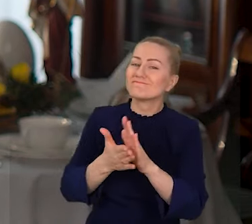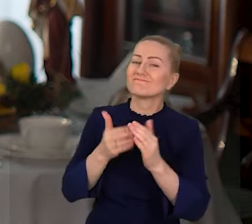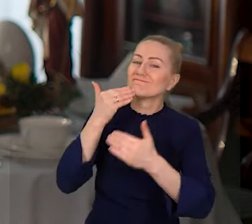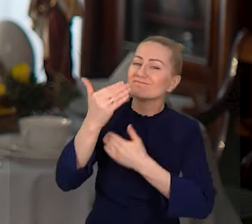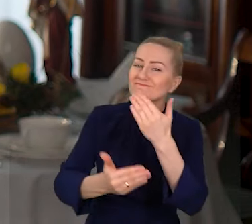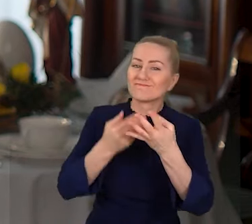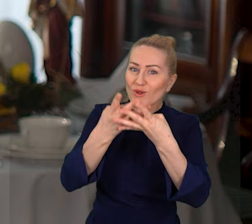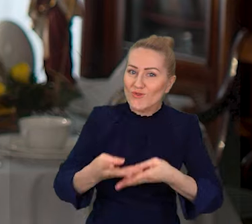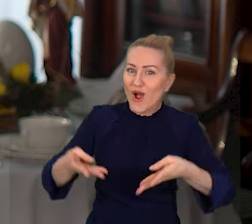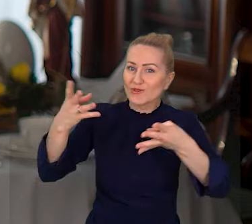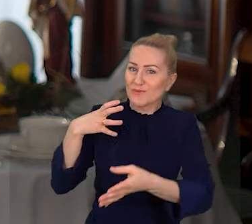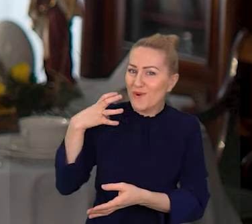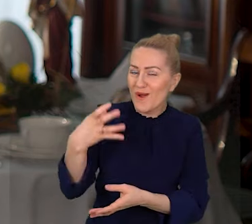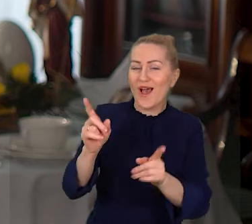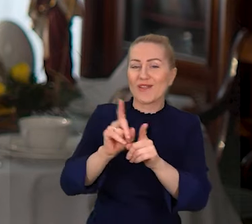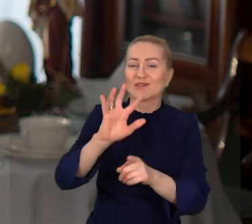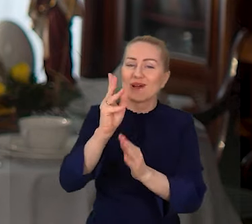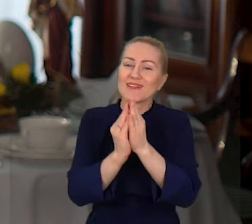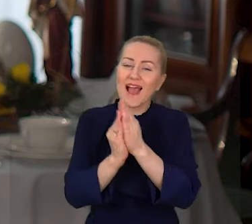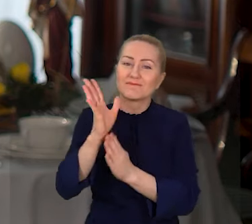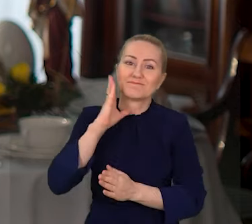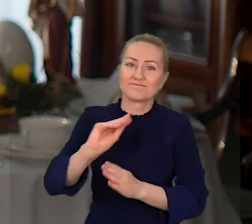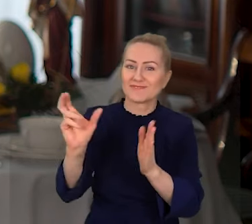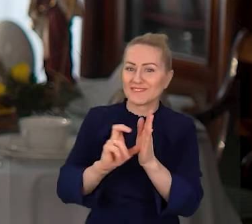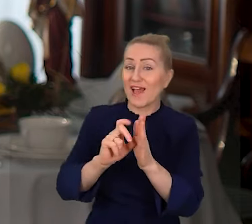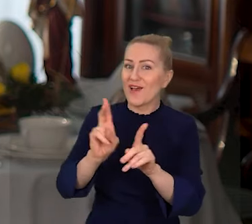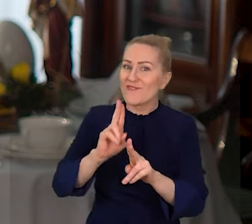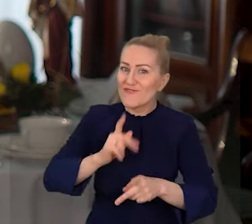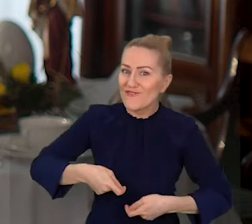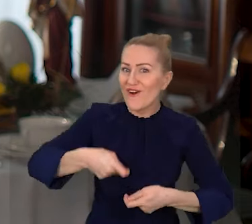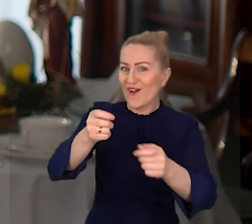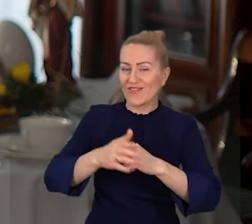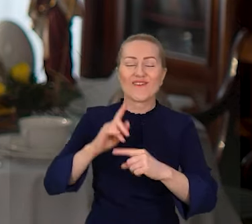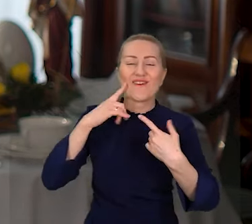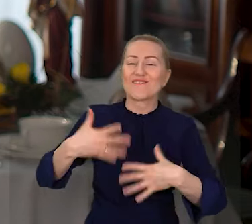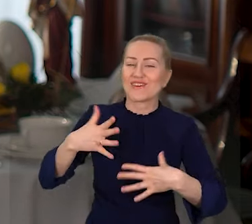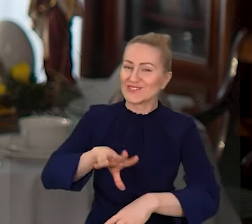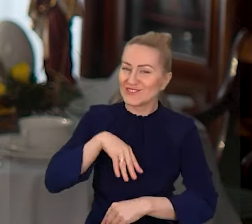życzenia obfitej święconki, przepięknych pisanek, pysznych mazurków i mokrego dyngusa.